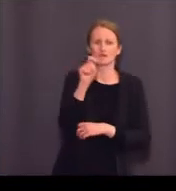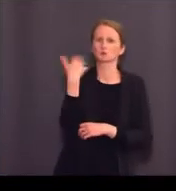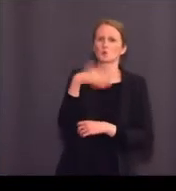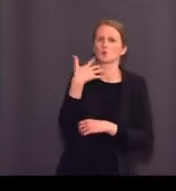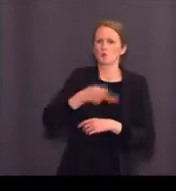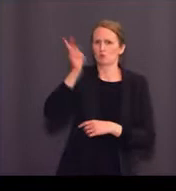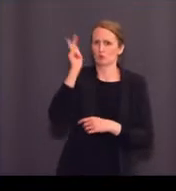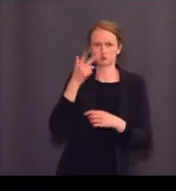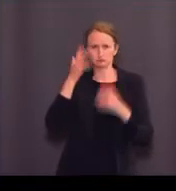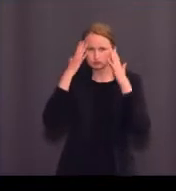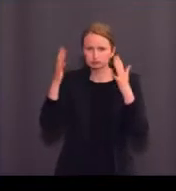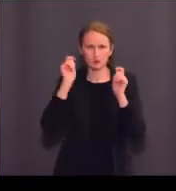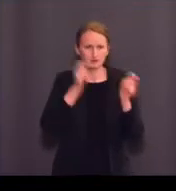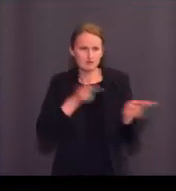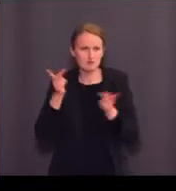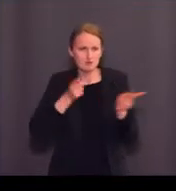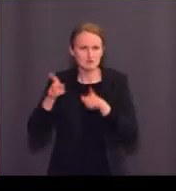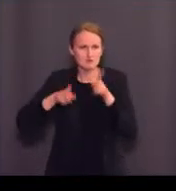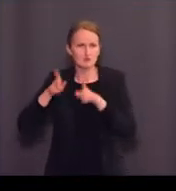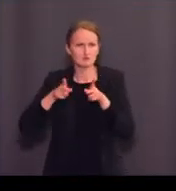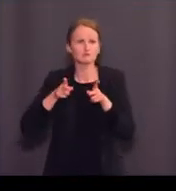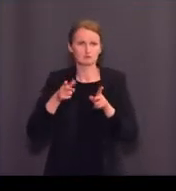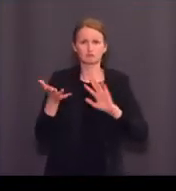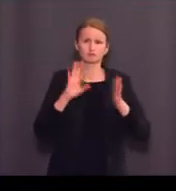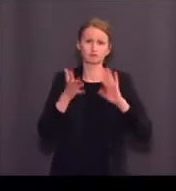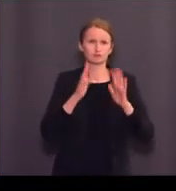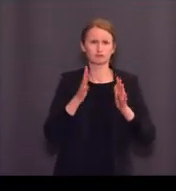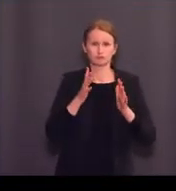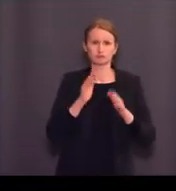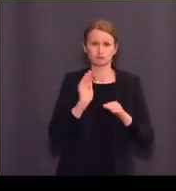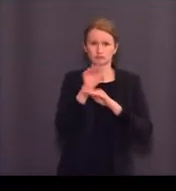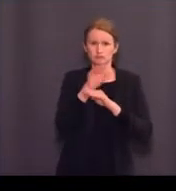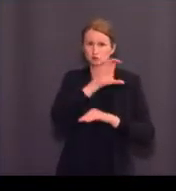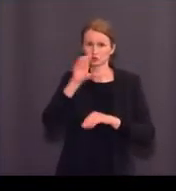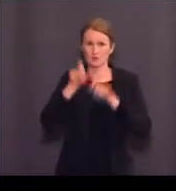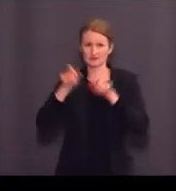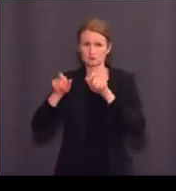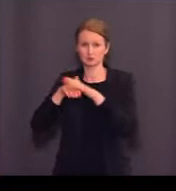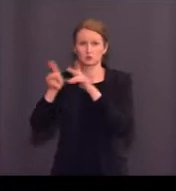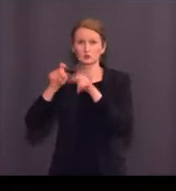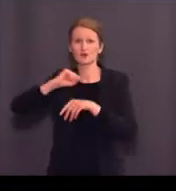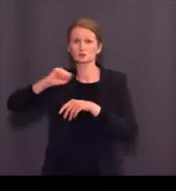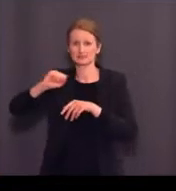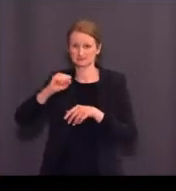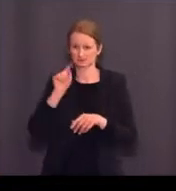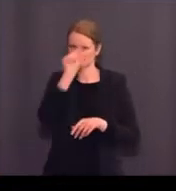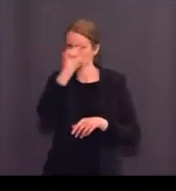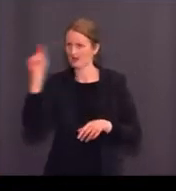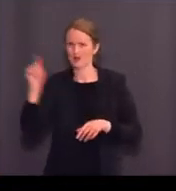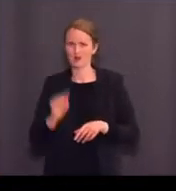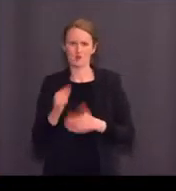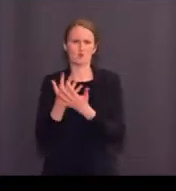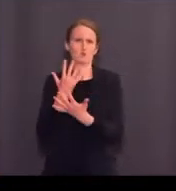100 patients Covid au niveau des soins intensifs. Alors si on s'intéresse aux décès, bien vous voyez